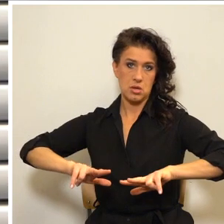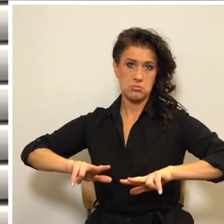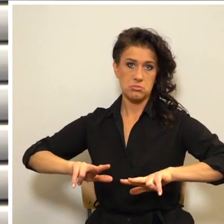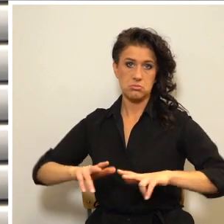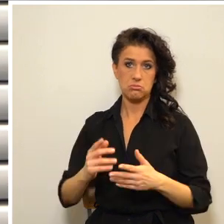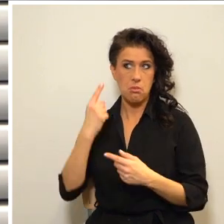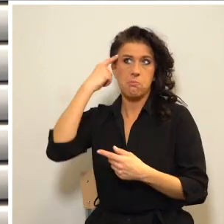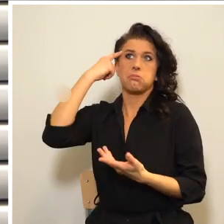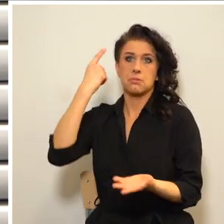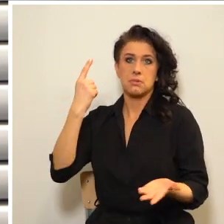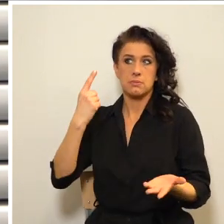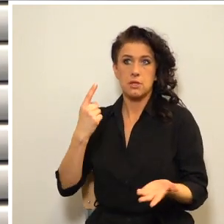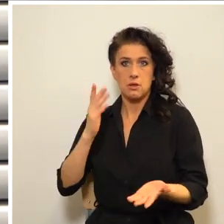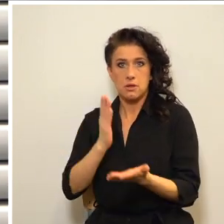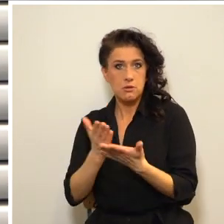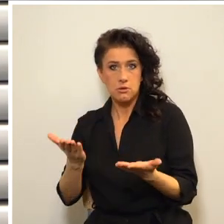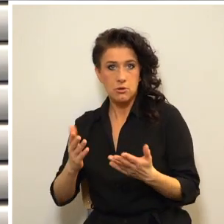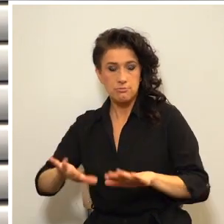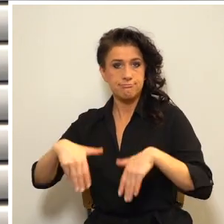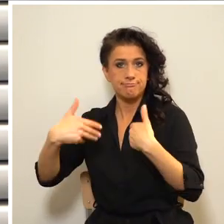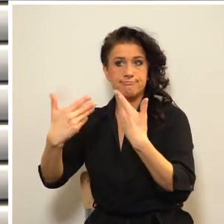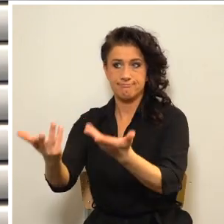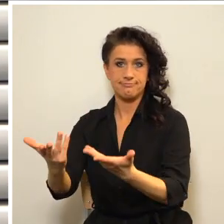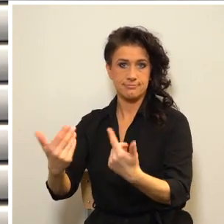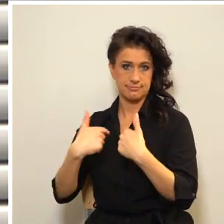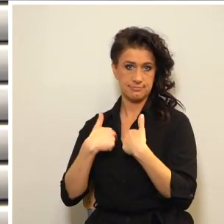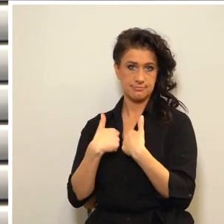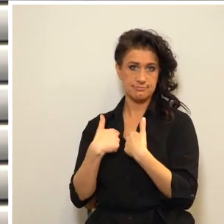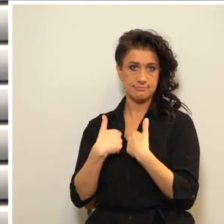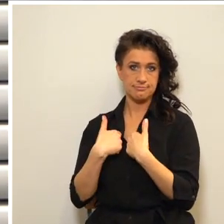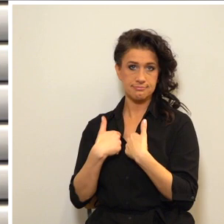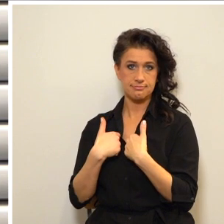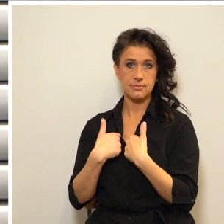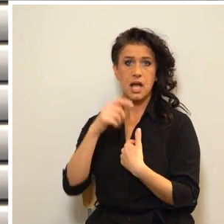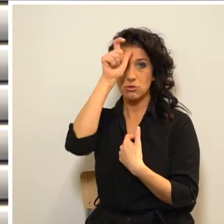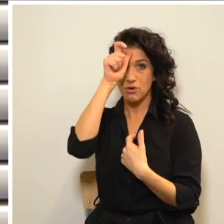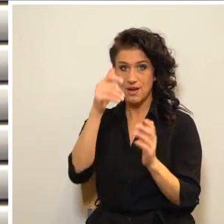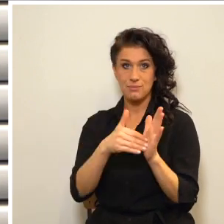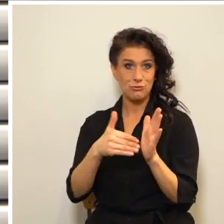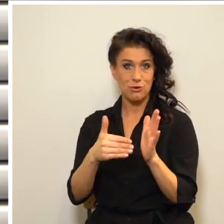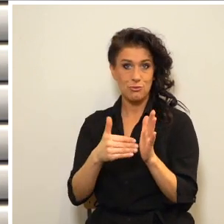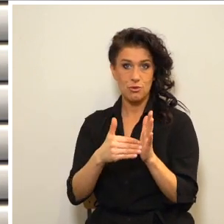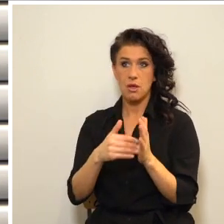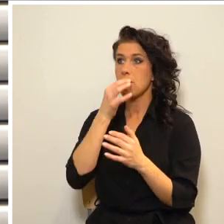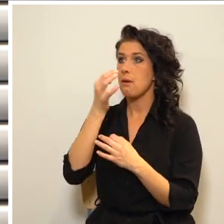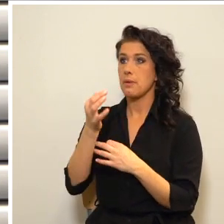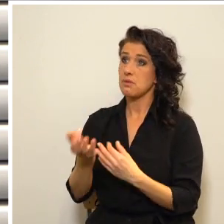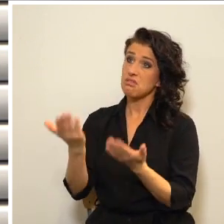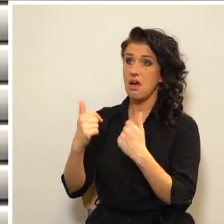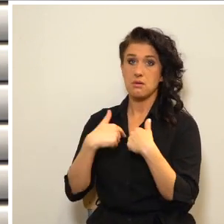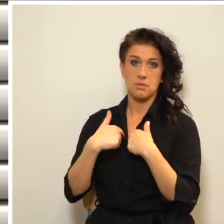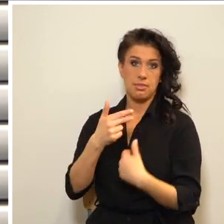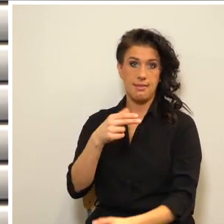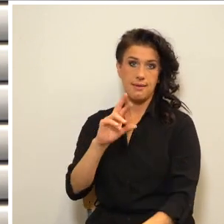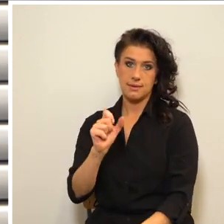wpadają na taki pomysł żeby oddać narządy człowiek który go potrzebuje nie odważy się zapytać Daj mi nerkę